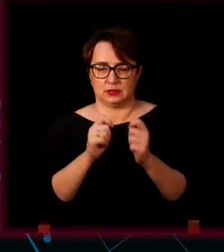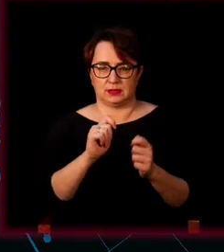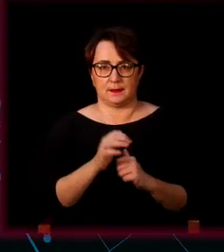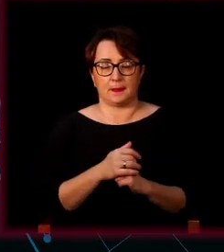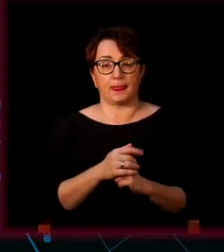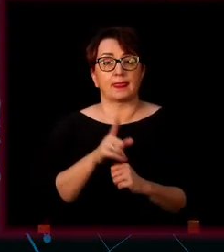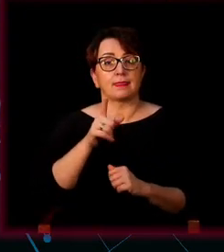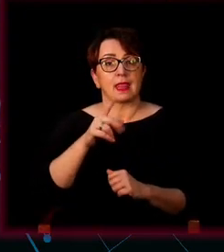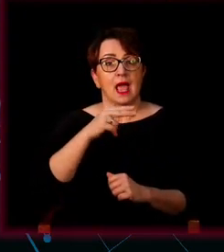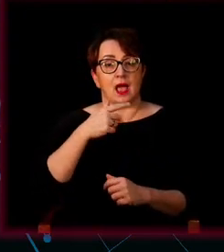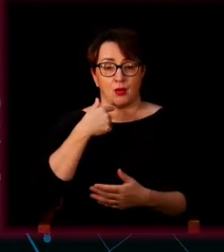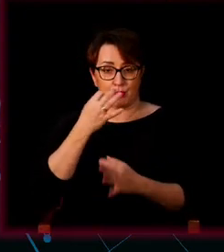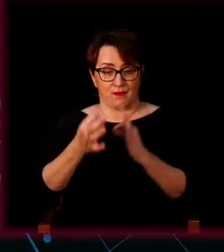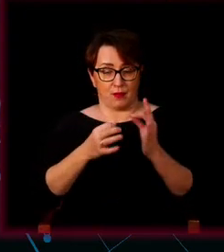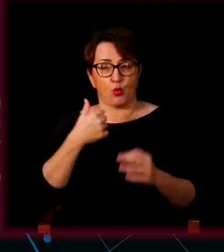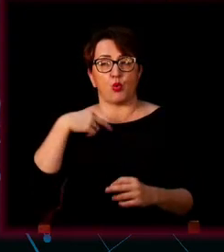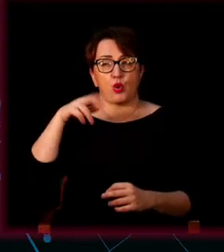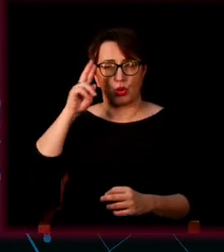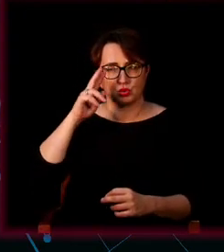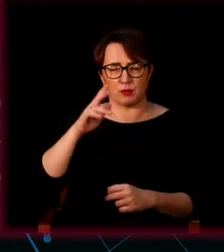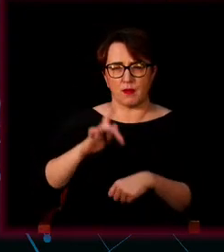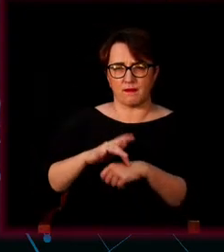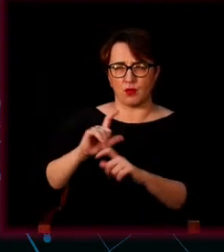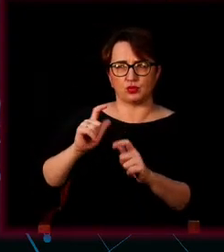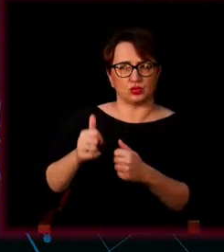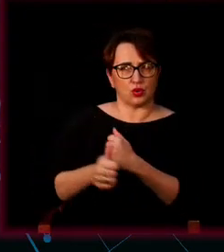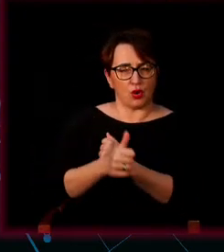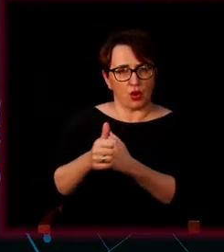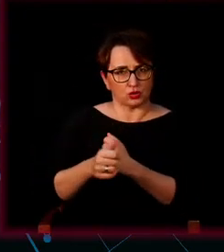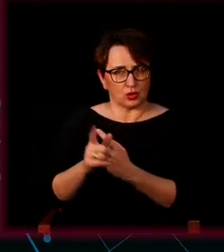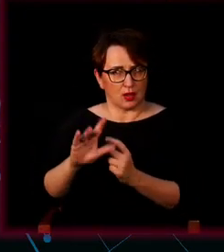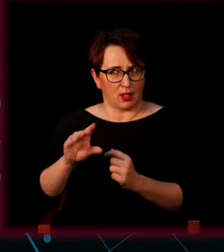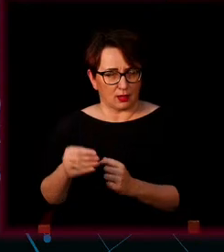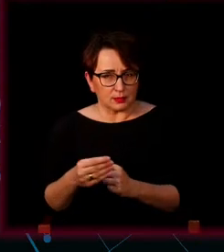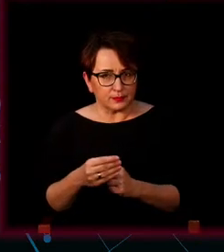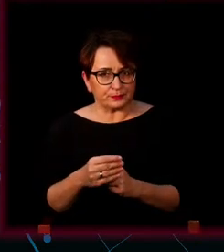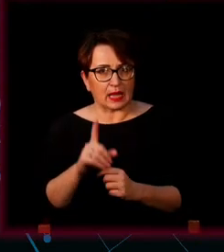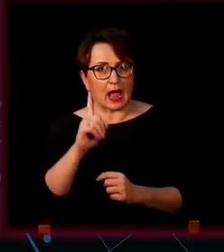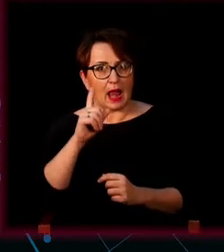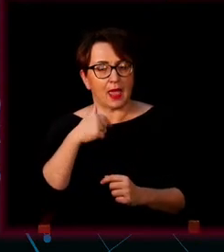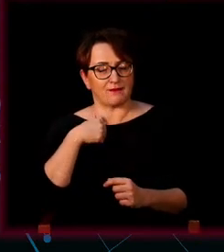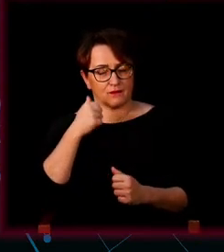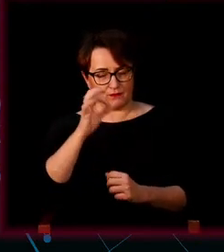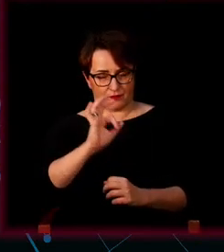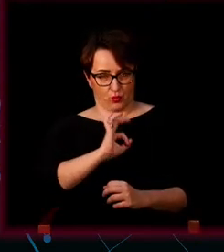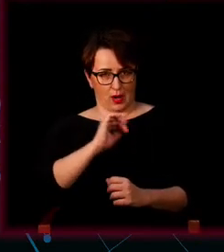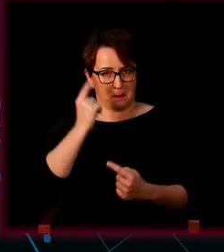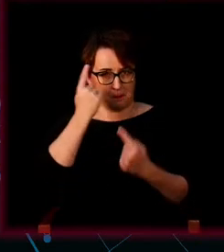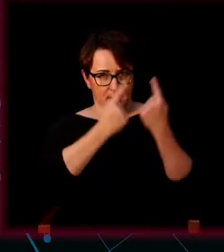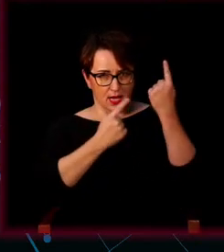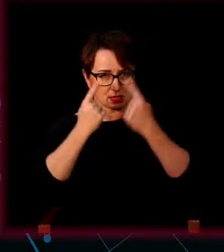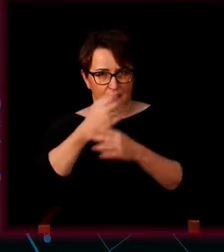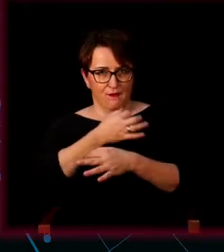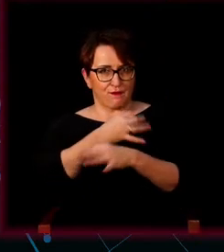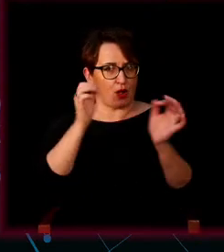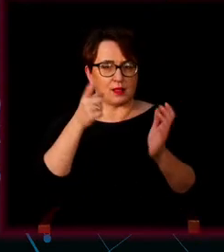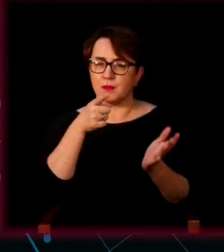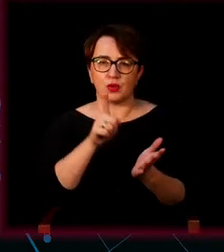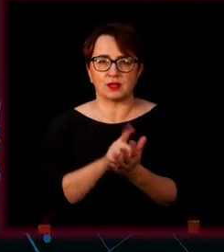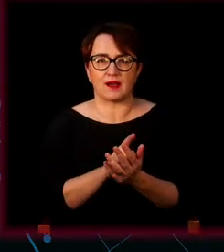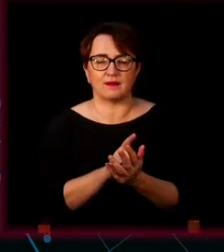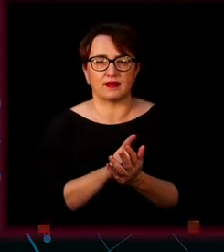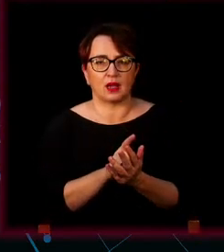rozumieć konsekwencje tej odmienności, to na poziomie, to nie potrafi jakby uwolnić swojego myślenia od przekonania,